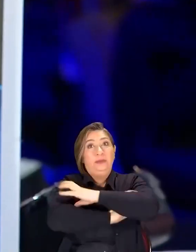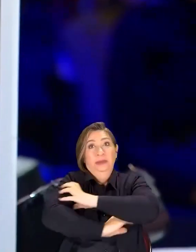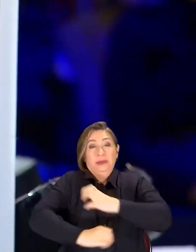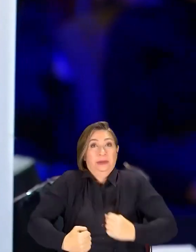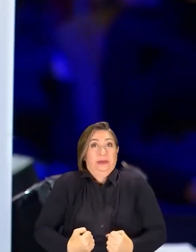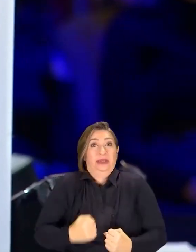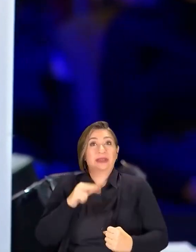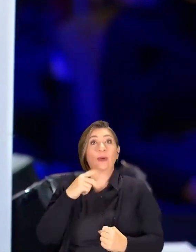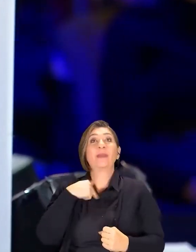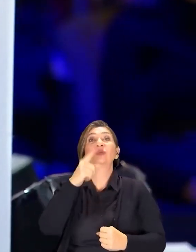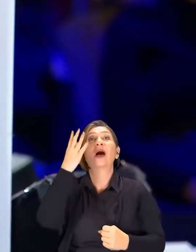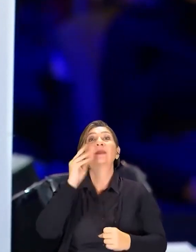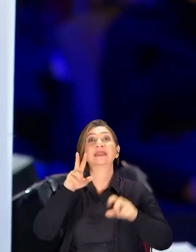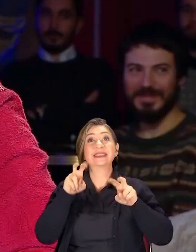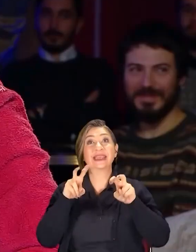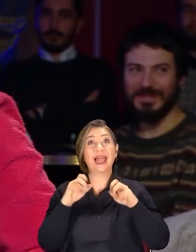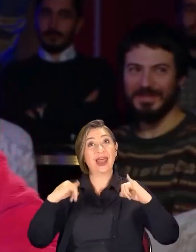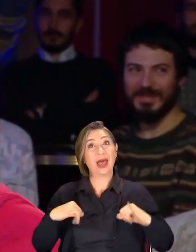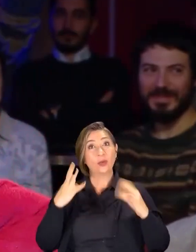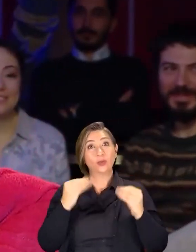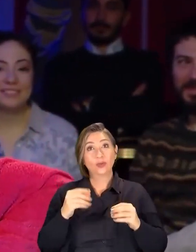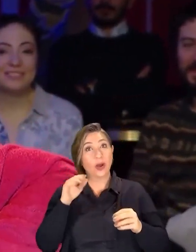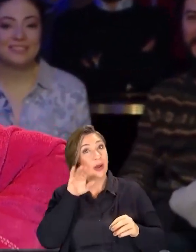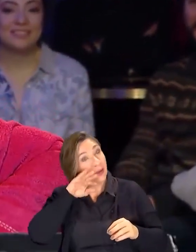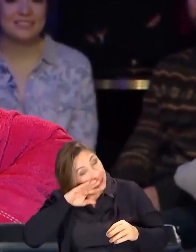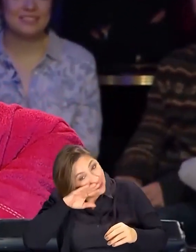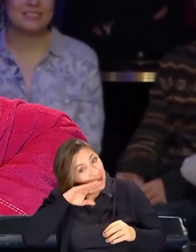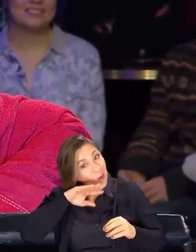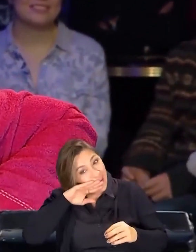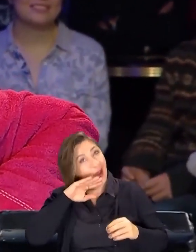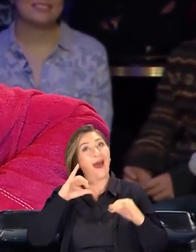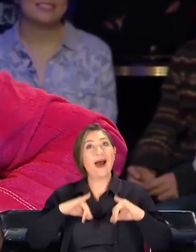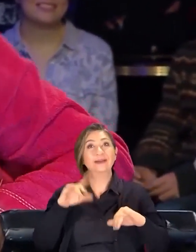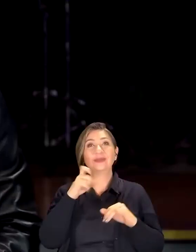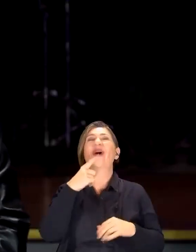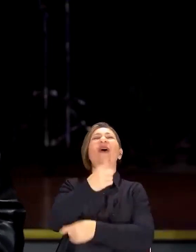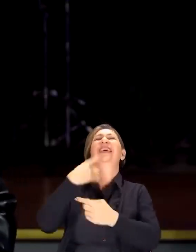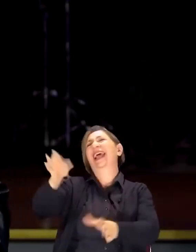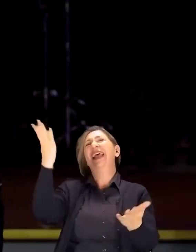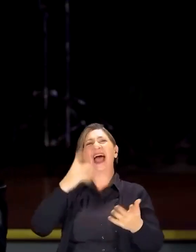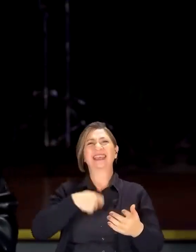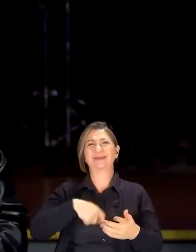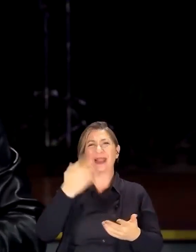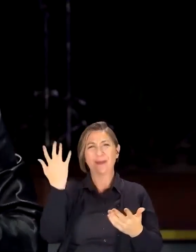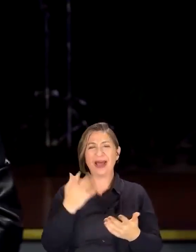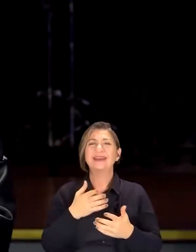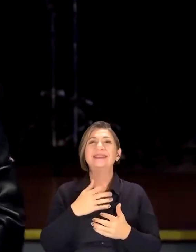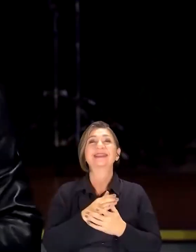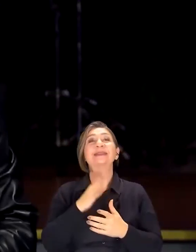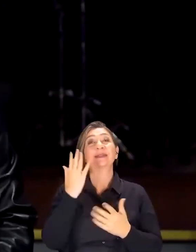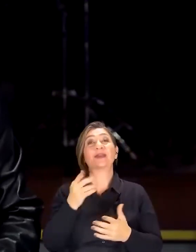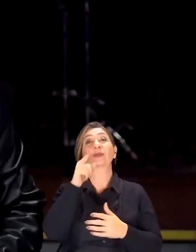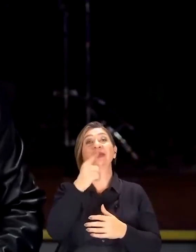değil Şimdi mesela ben şunu anlamım sandalyenin rahat olduğunu nasıl anl böyle mi yapıyor Ay ne kadar da rahat sandalye Yok ya öyle değil tabii ki canım Evet